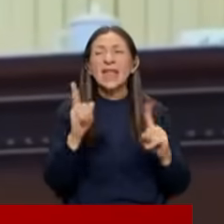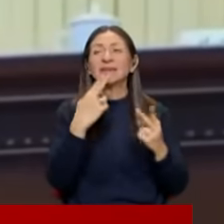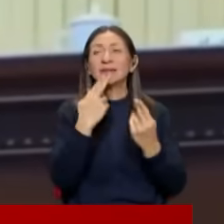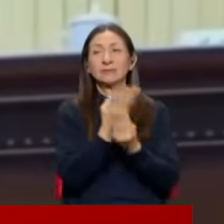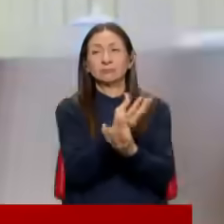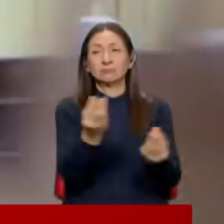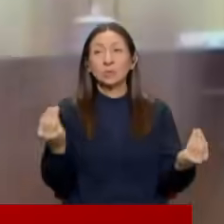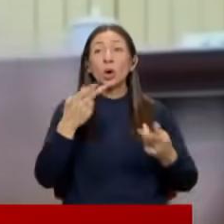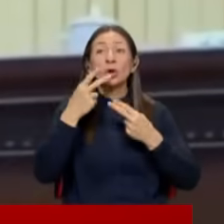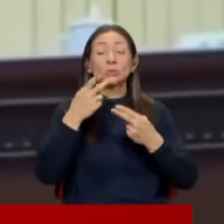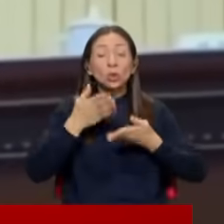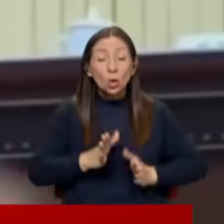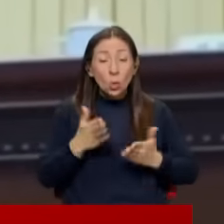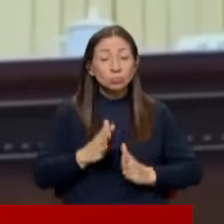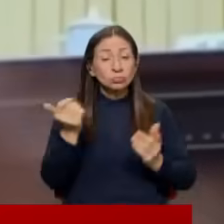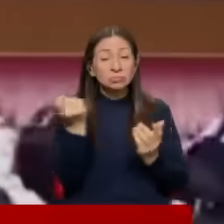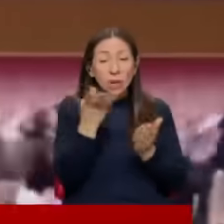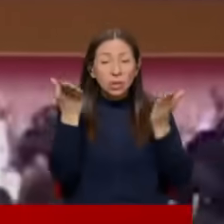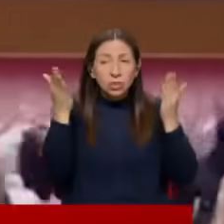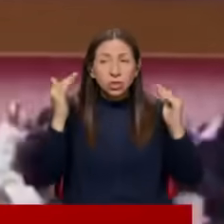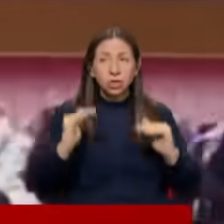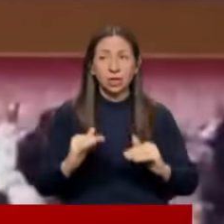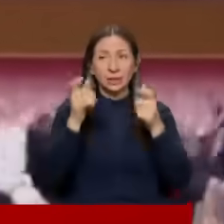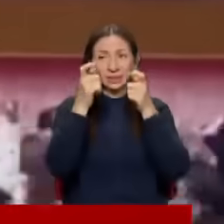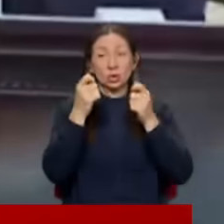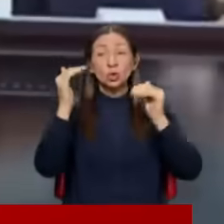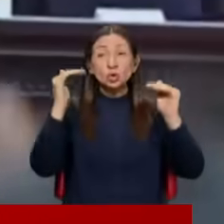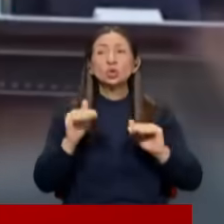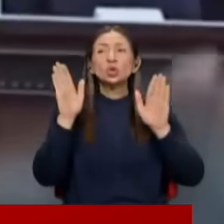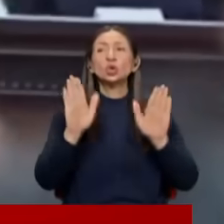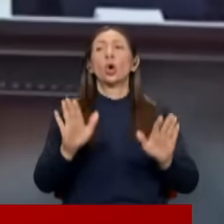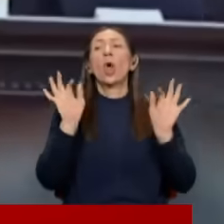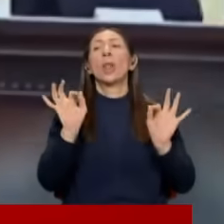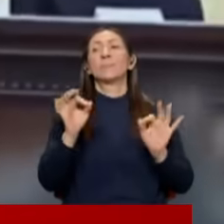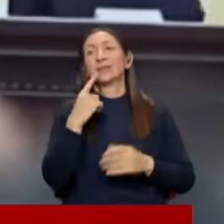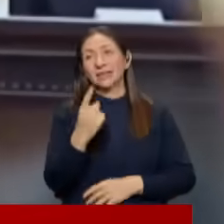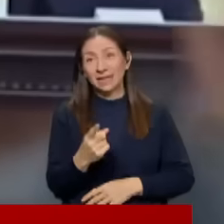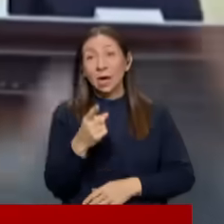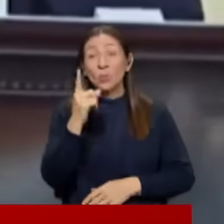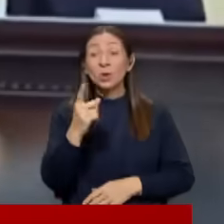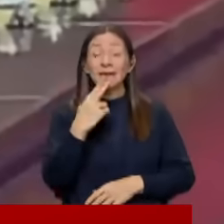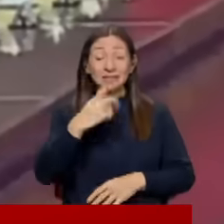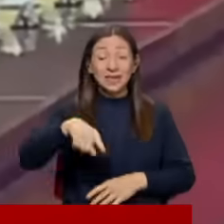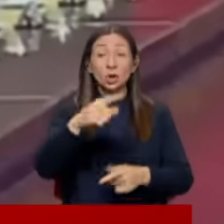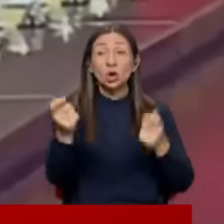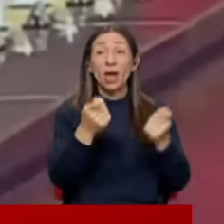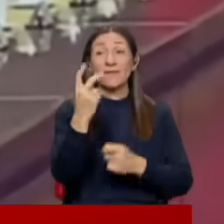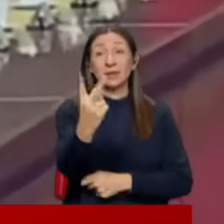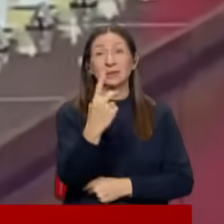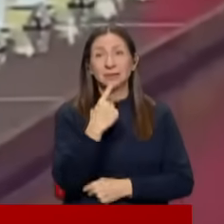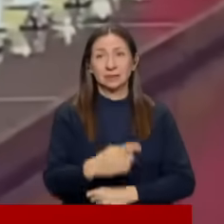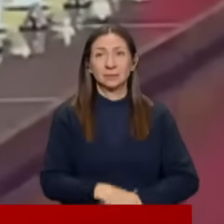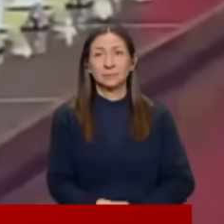geldi. Konuşmasında doğum oranlarındaki düşüşe dikkat çekti. Düşüşü durdurmanın önemli olduğunu söyledi. Bu kadınların görevi dedi.